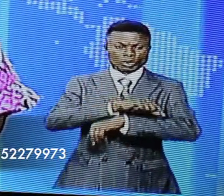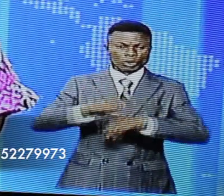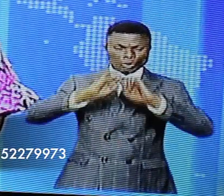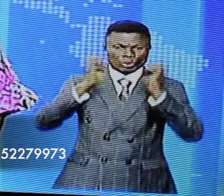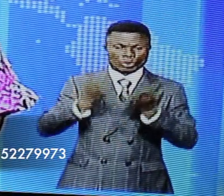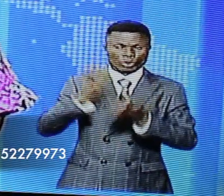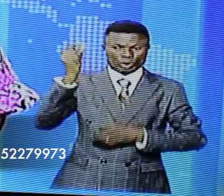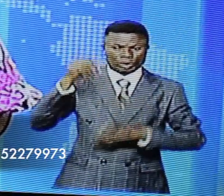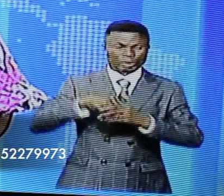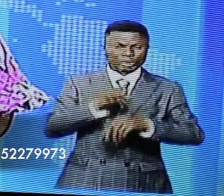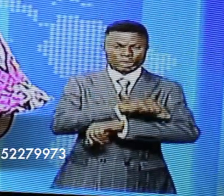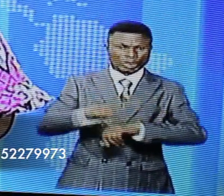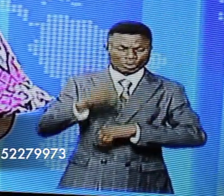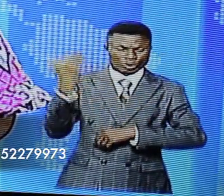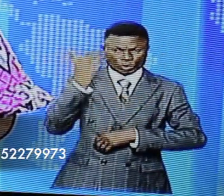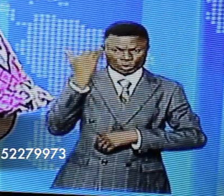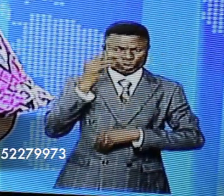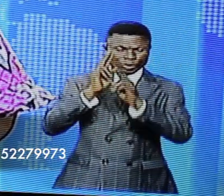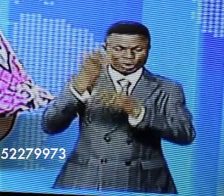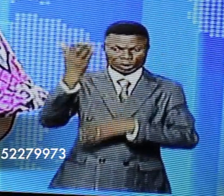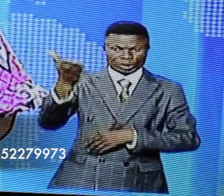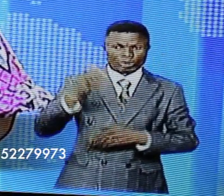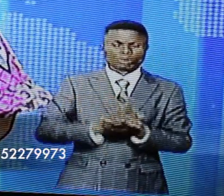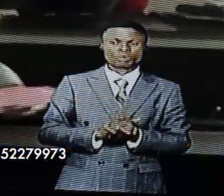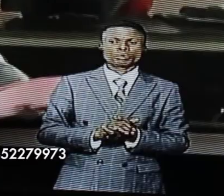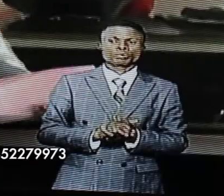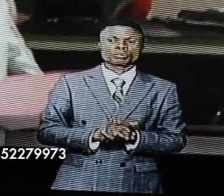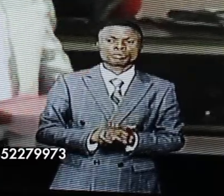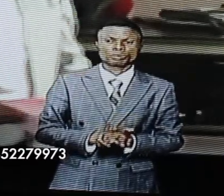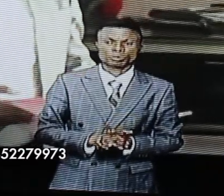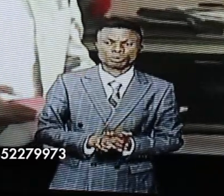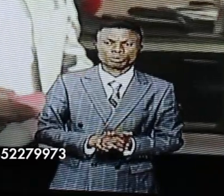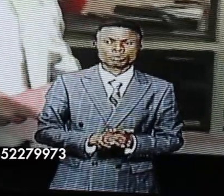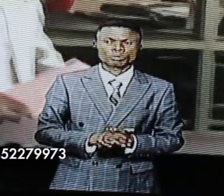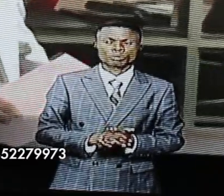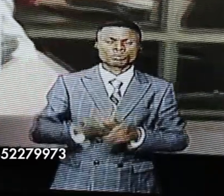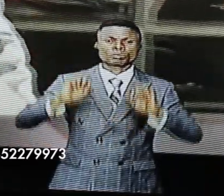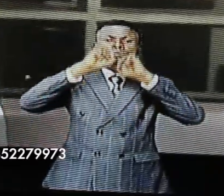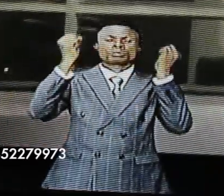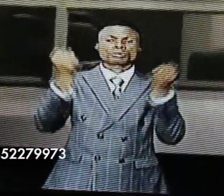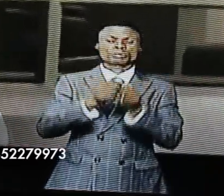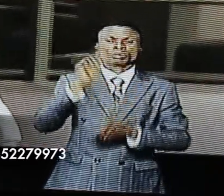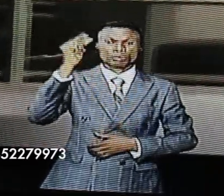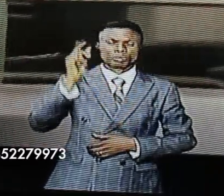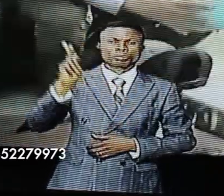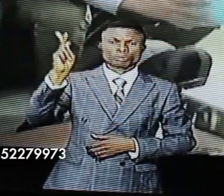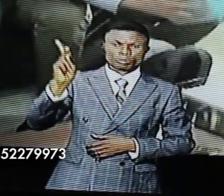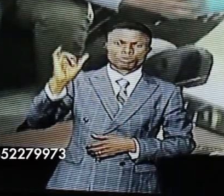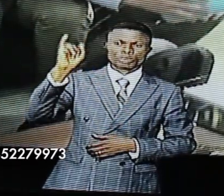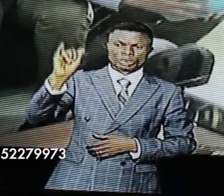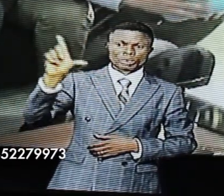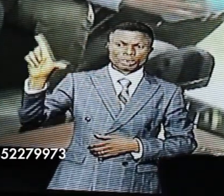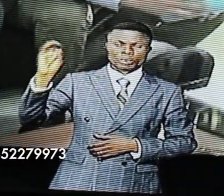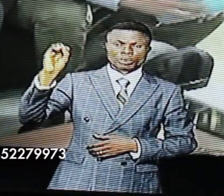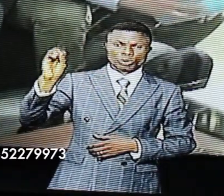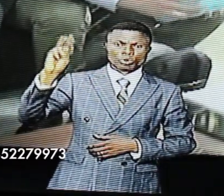entreprise minière. À ce sujet, Mireille Ndeke nous en dit plus. La société minière de Kulomoto, devenue